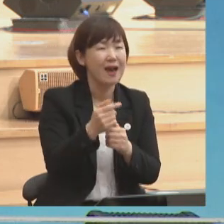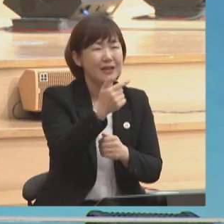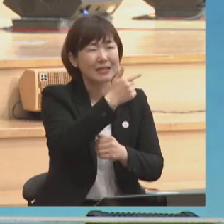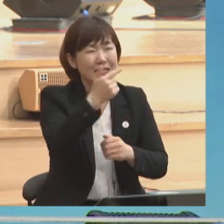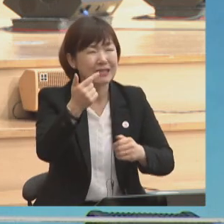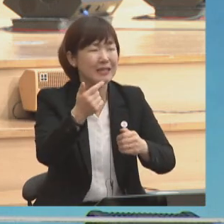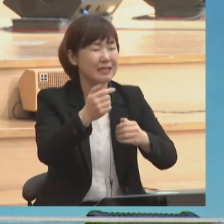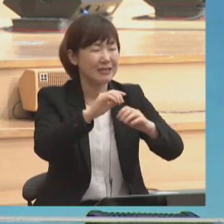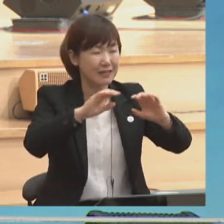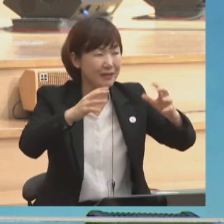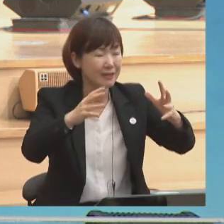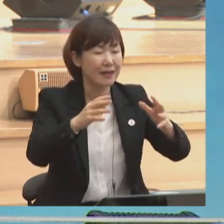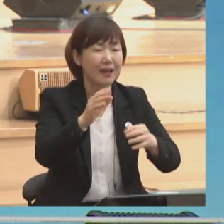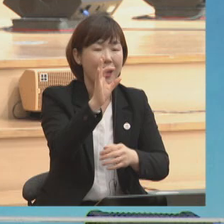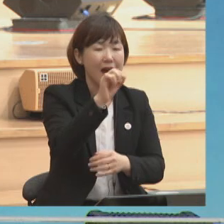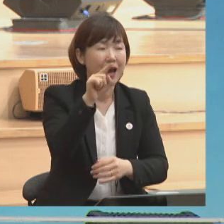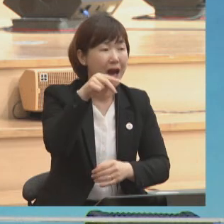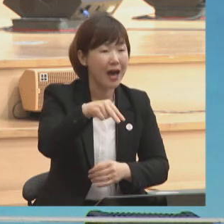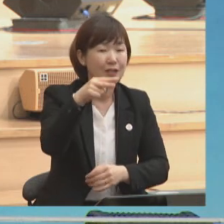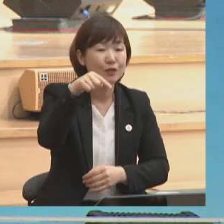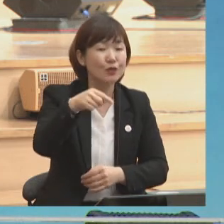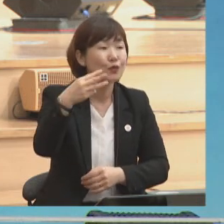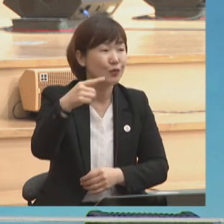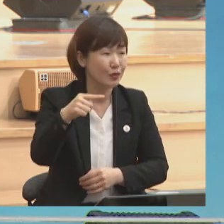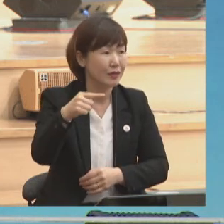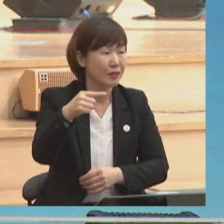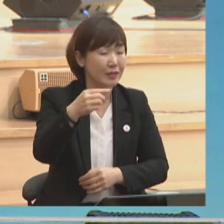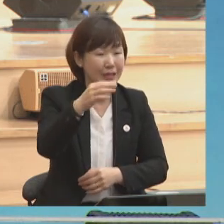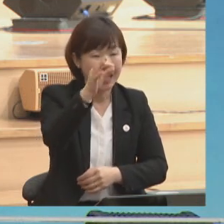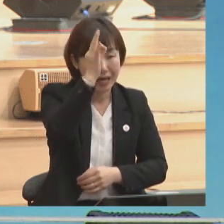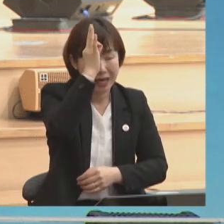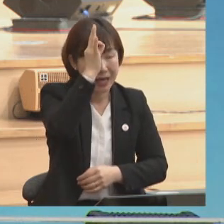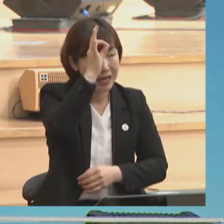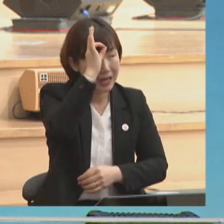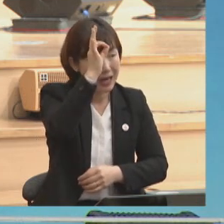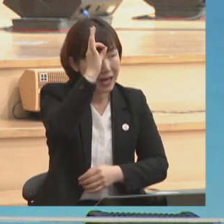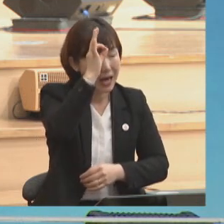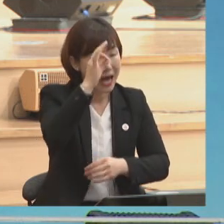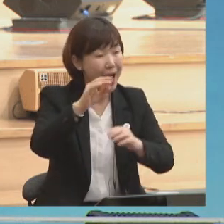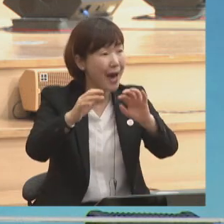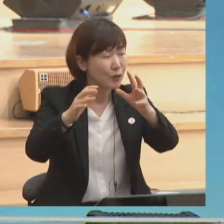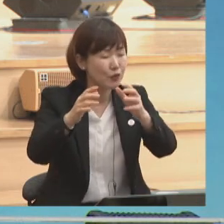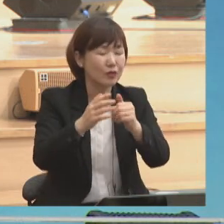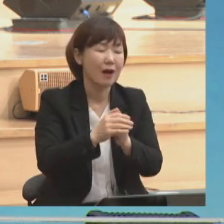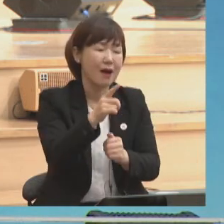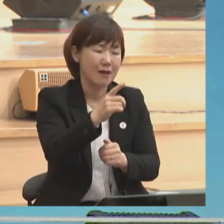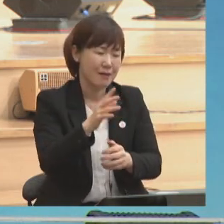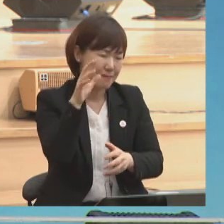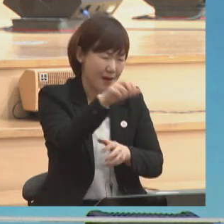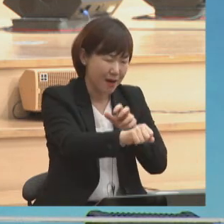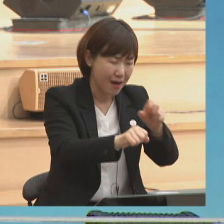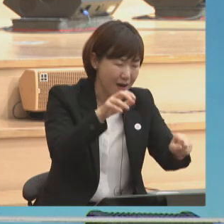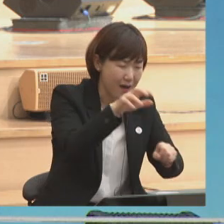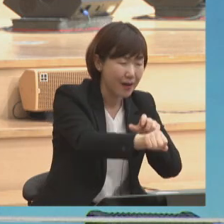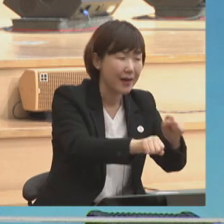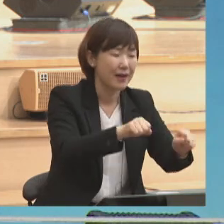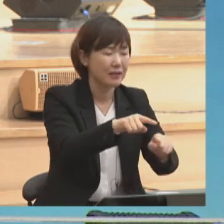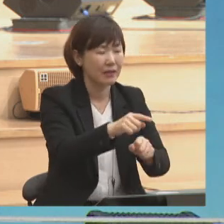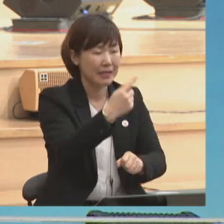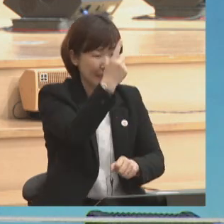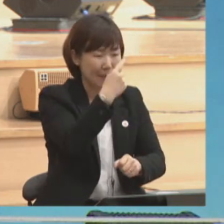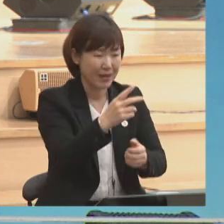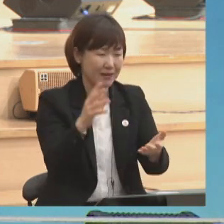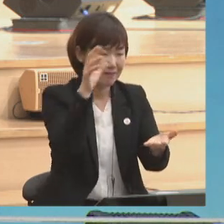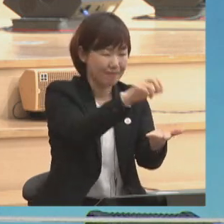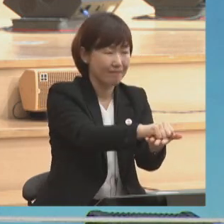제국이 북이스라엘을 멸망시켰습니다. 그리고 식민 정책의 일환으로 잡다한 종족들